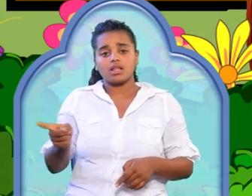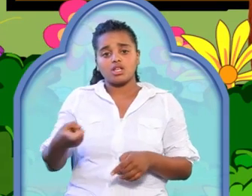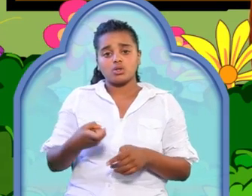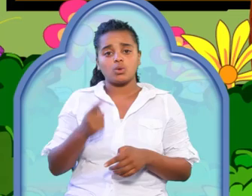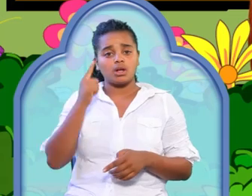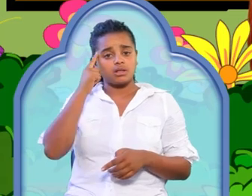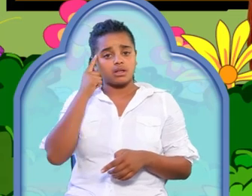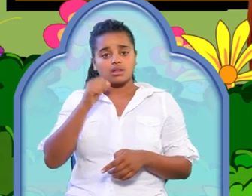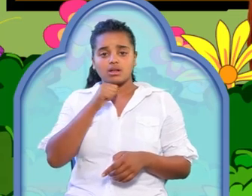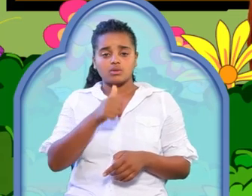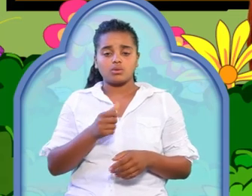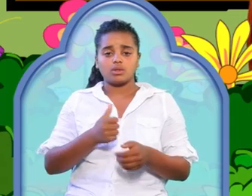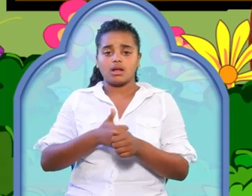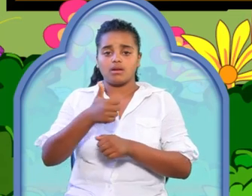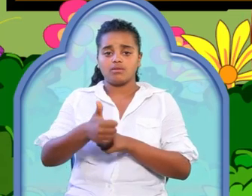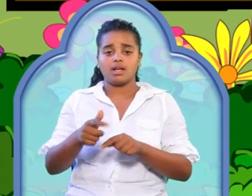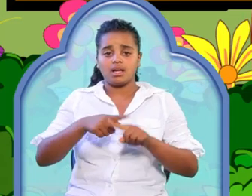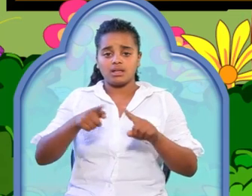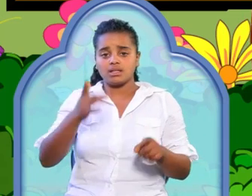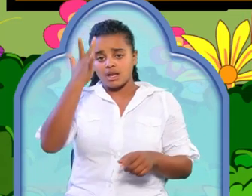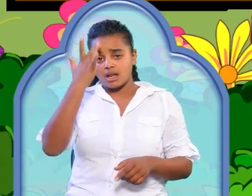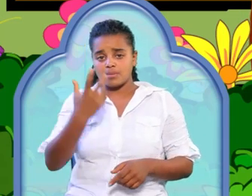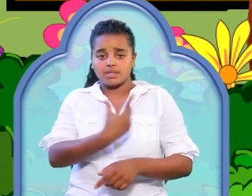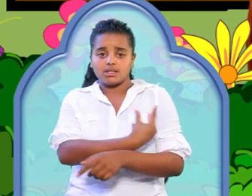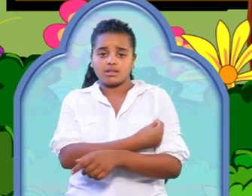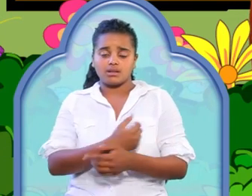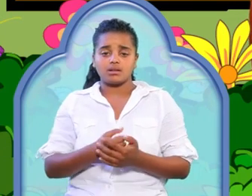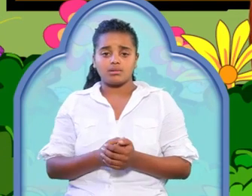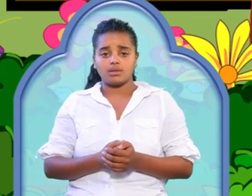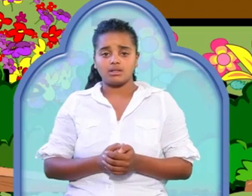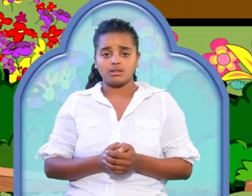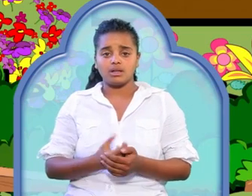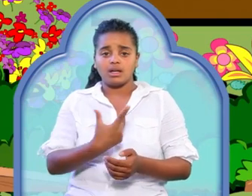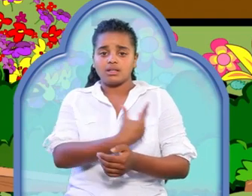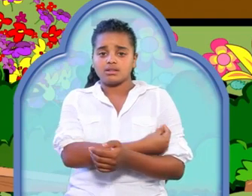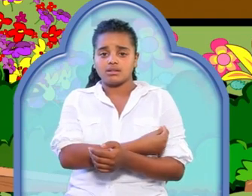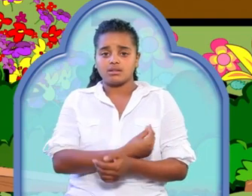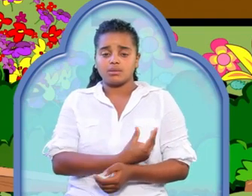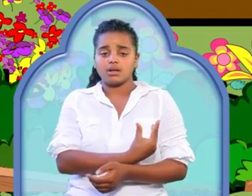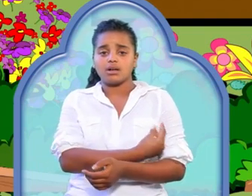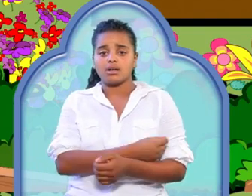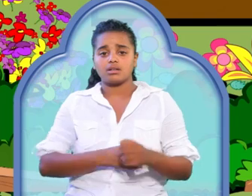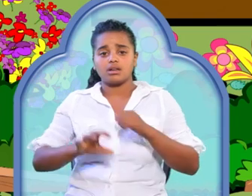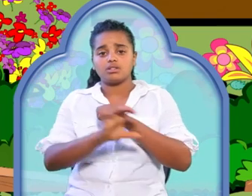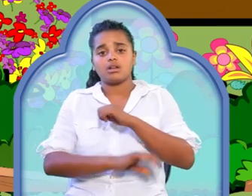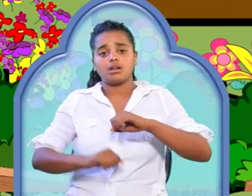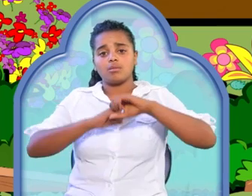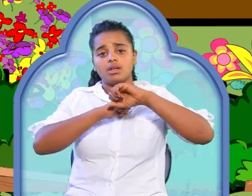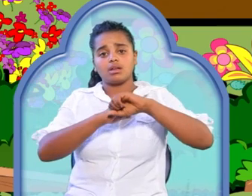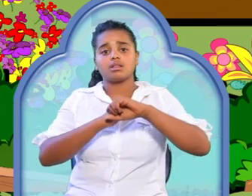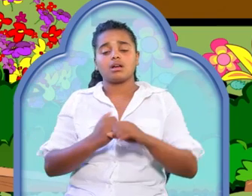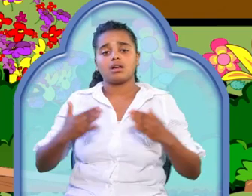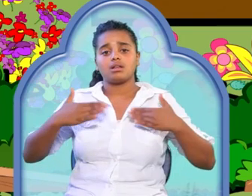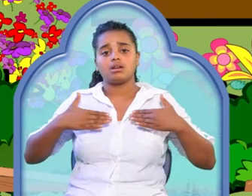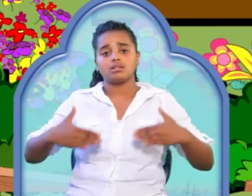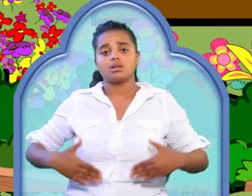selehone sattastawulut yalfal. Ken lemin inketbatalle? كتبات كتبات قشانا